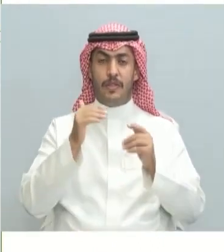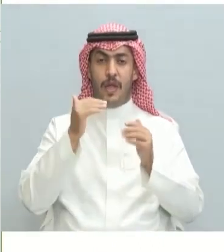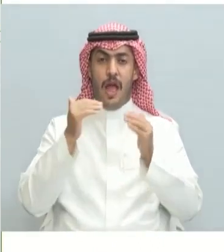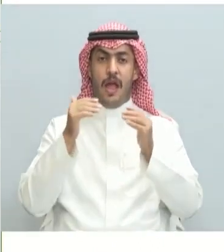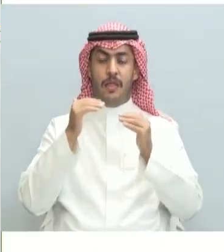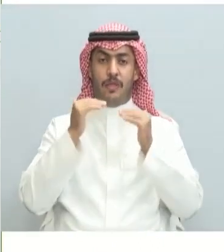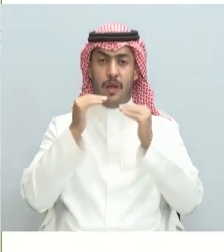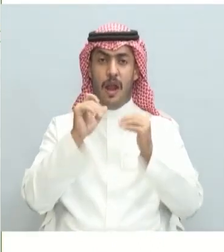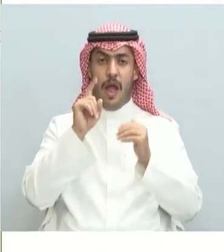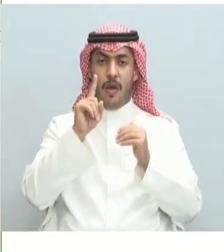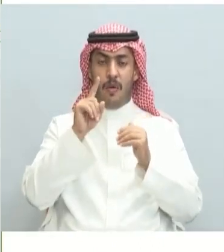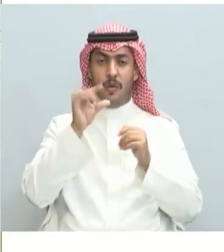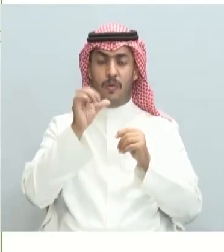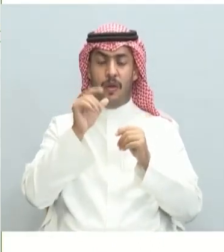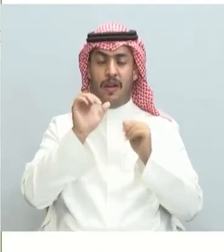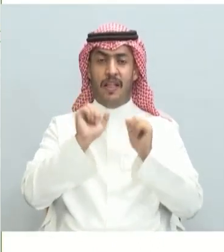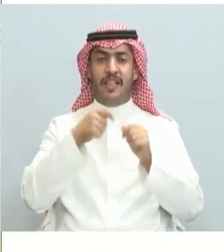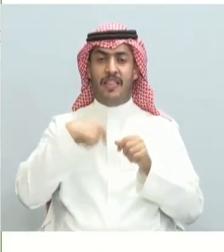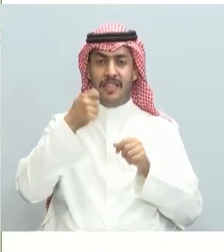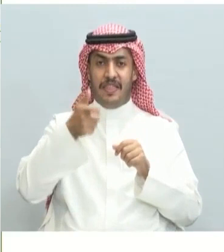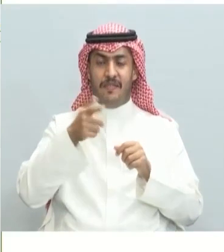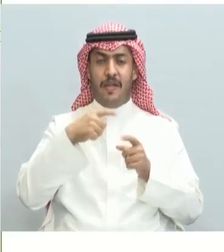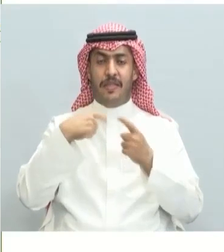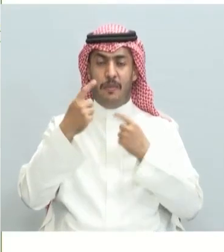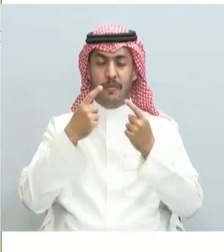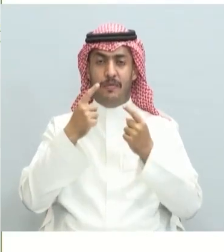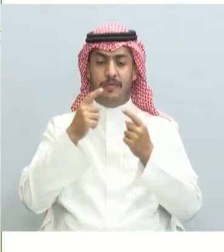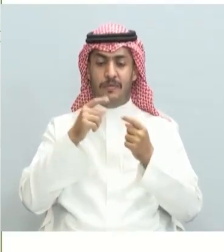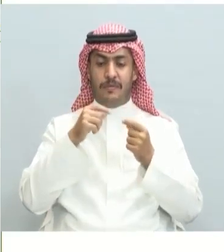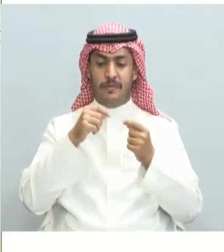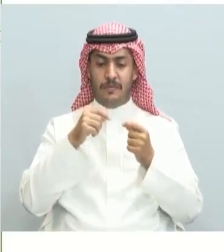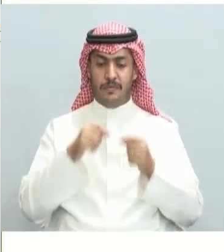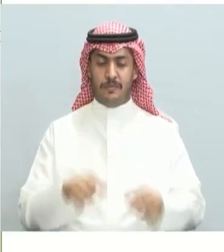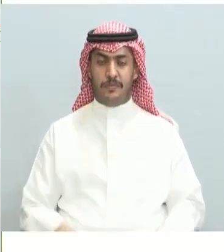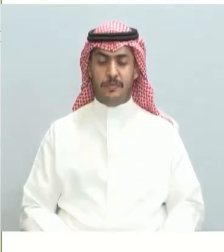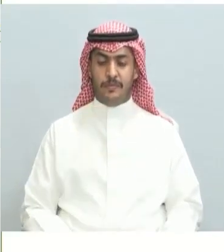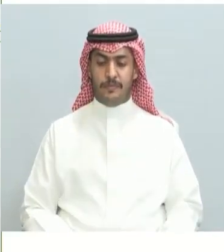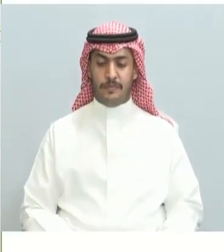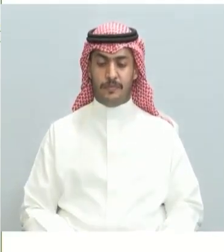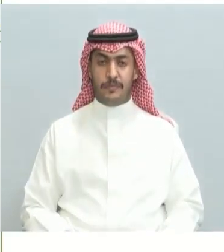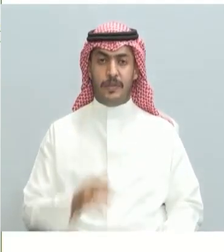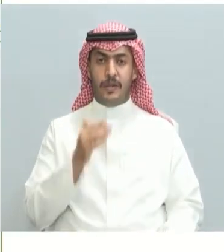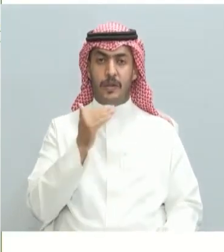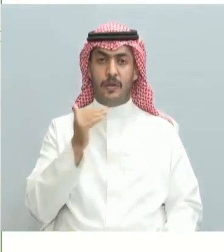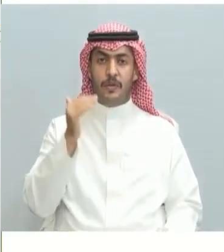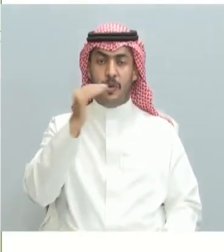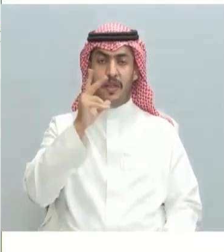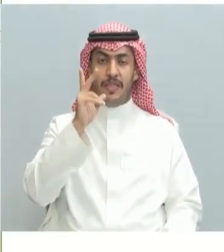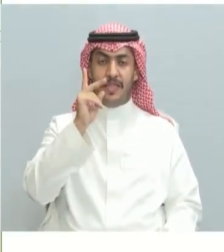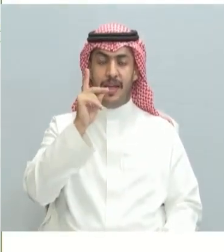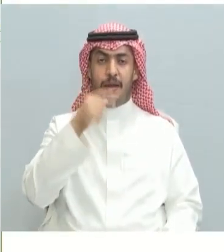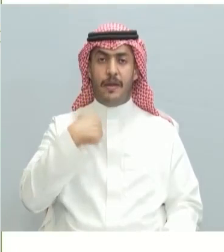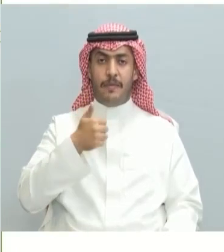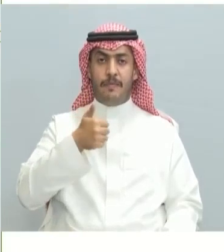هو وسيله للدفع والتبادل اذا هنا هنا الدور الاول الدوره الثاني للمال هو